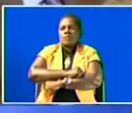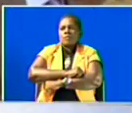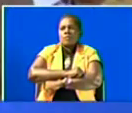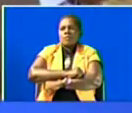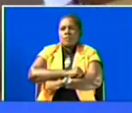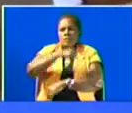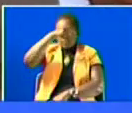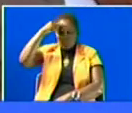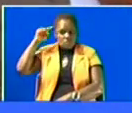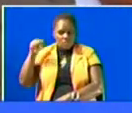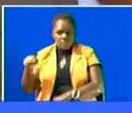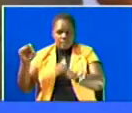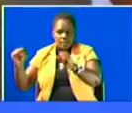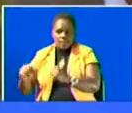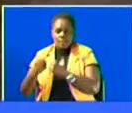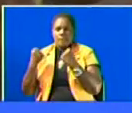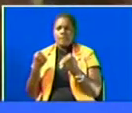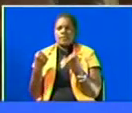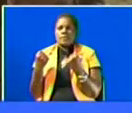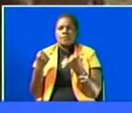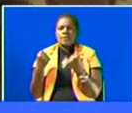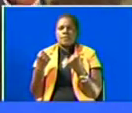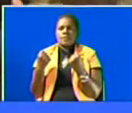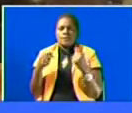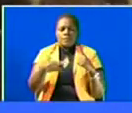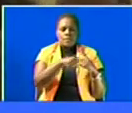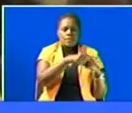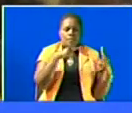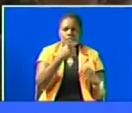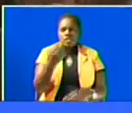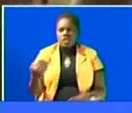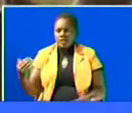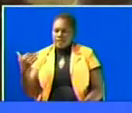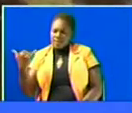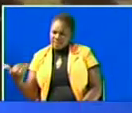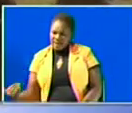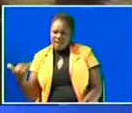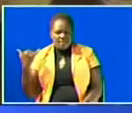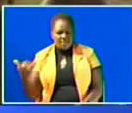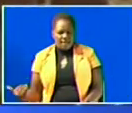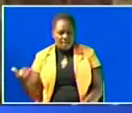ya hii tukio ambayo imeua watoto wetu wachanga sana,